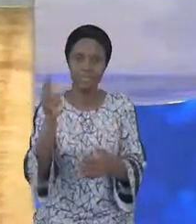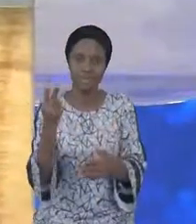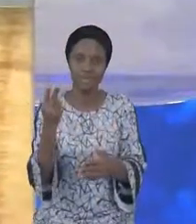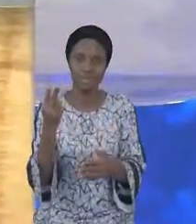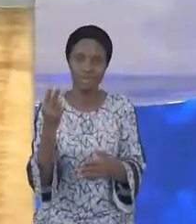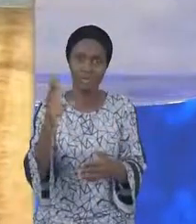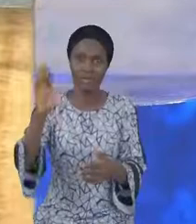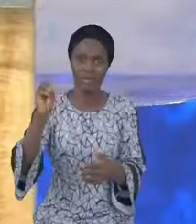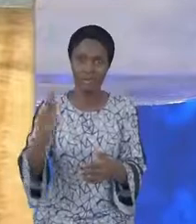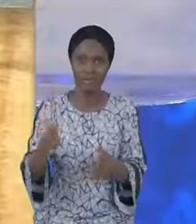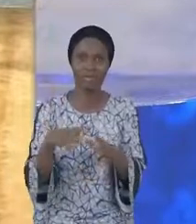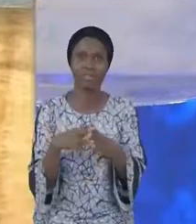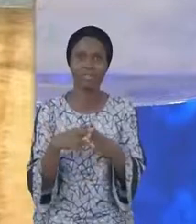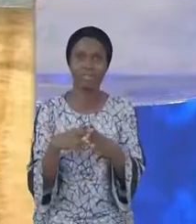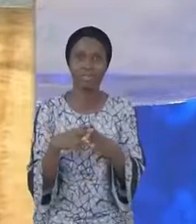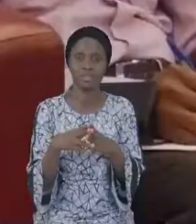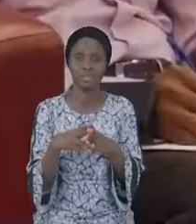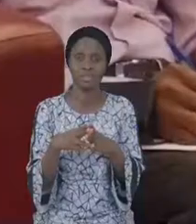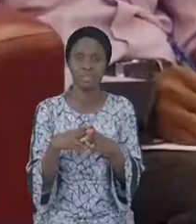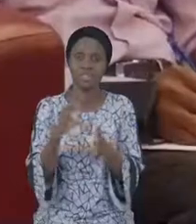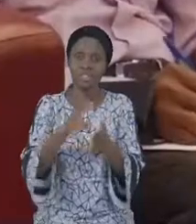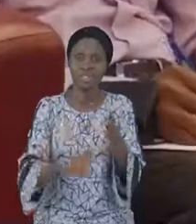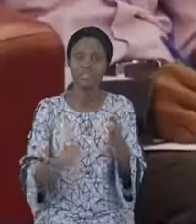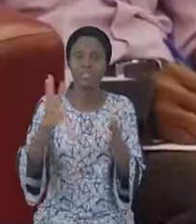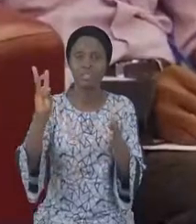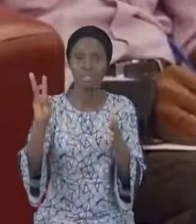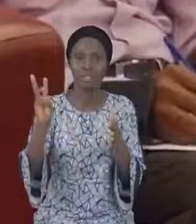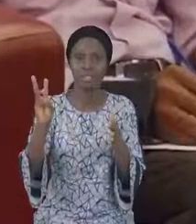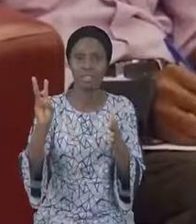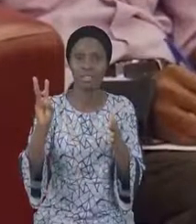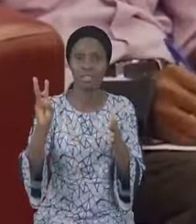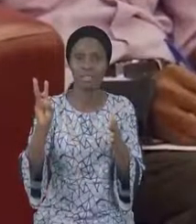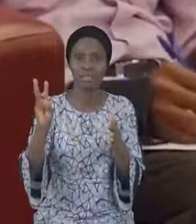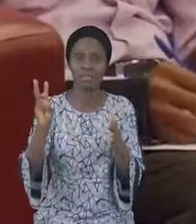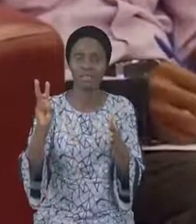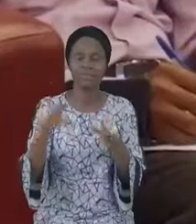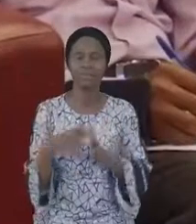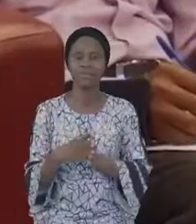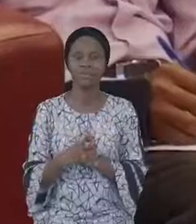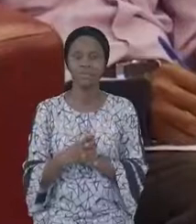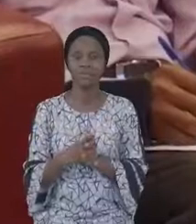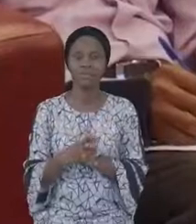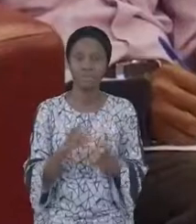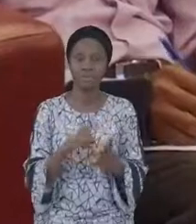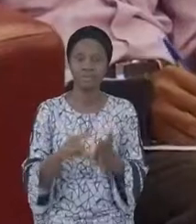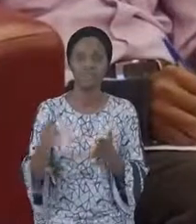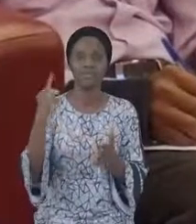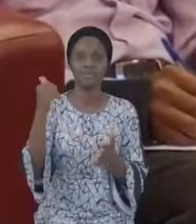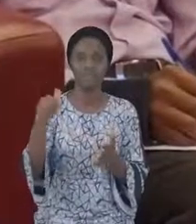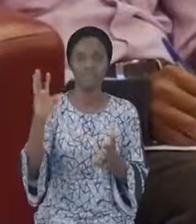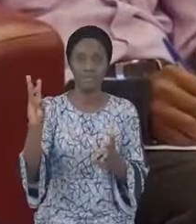à 2 Corinthiens, chapitre 6, la dernière partie du verset 16.